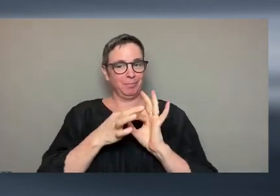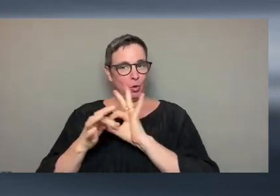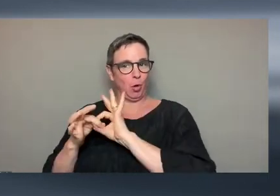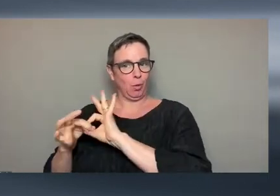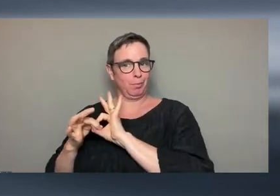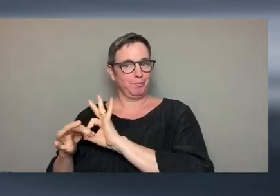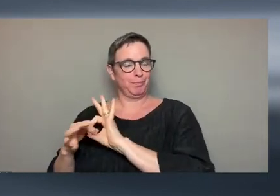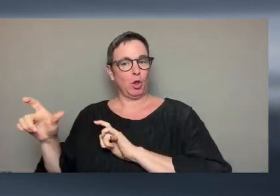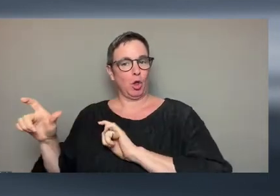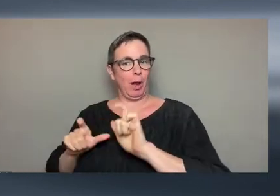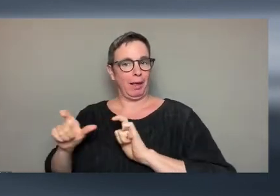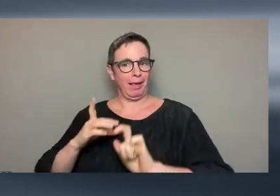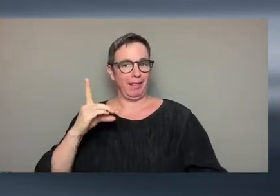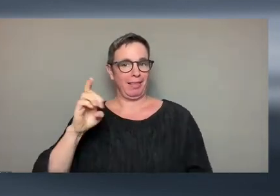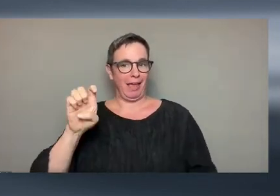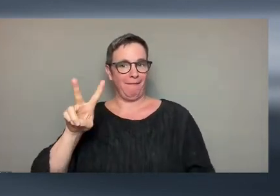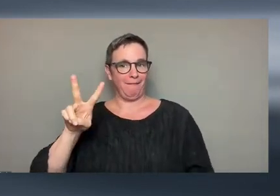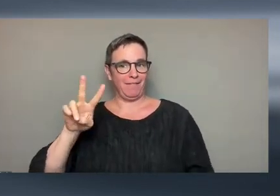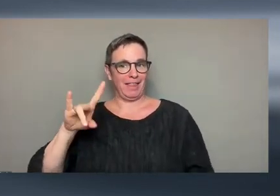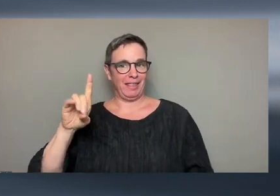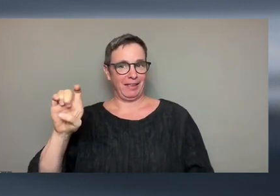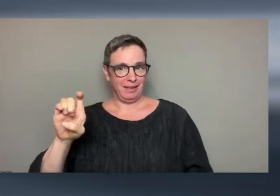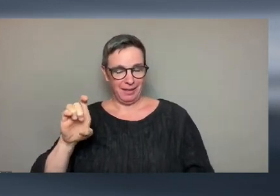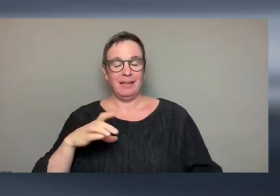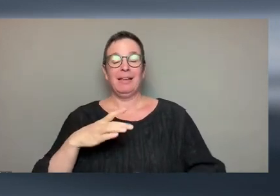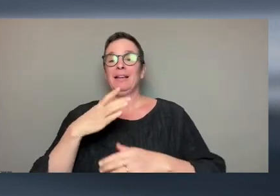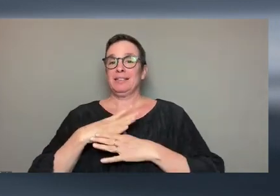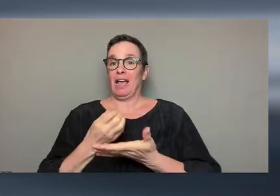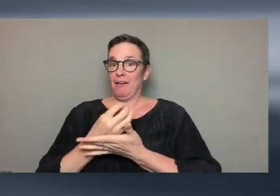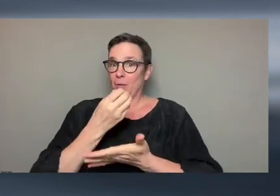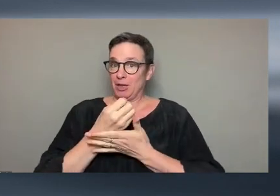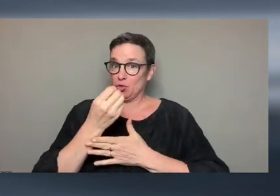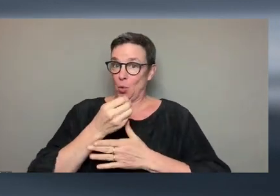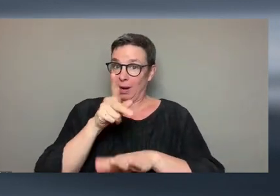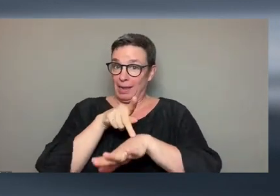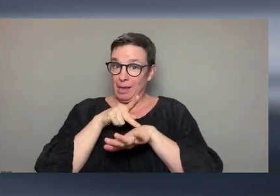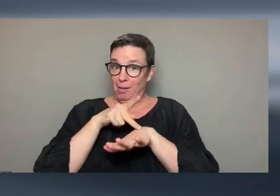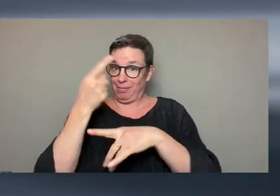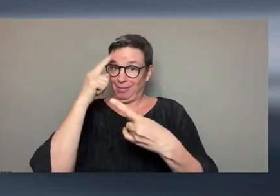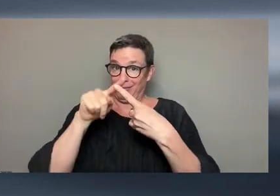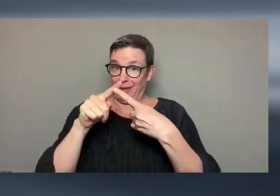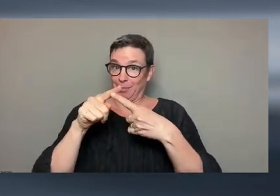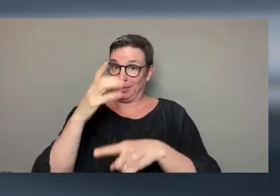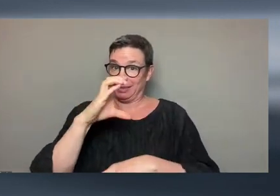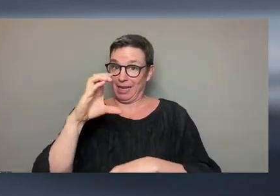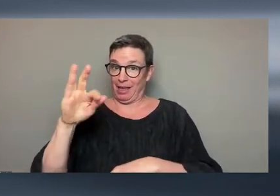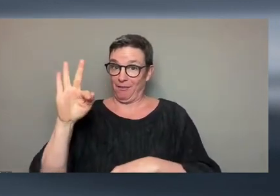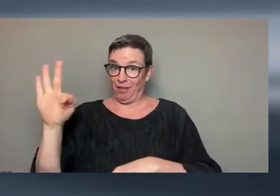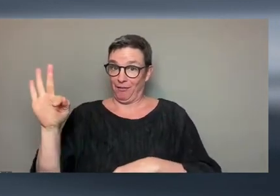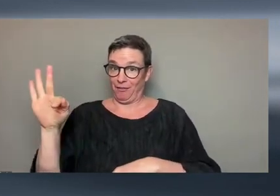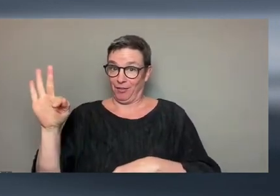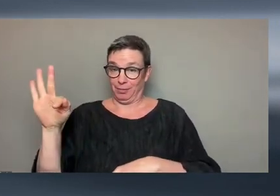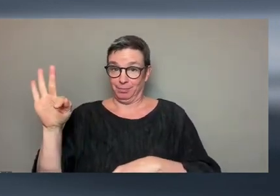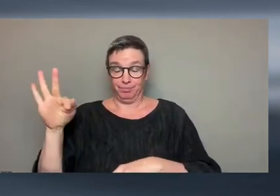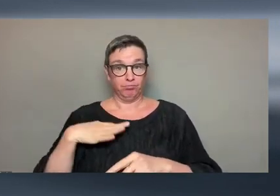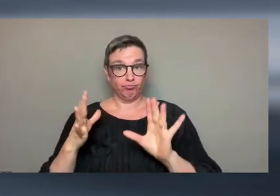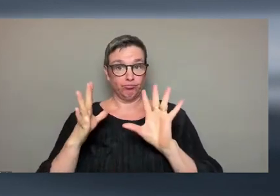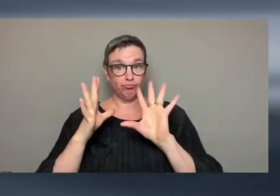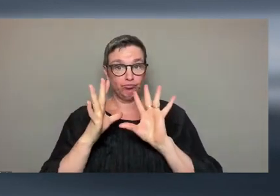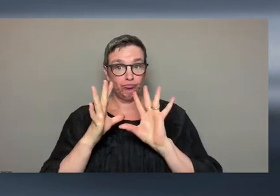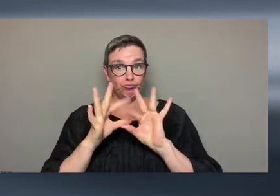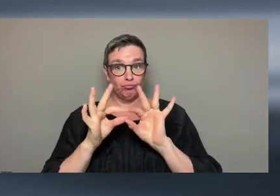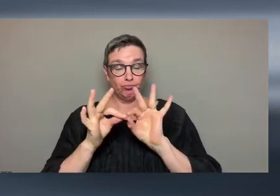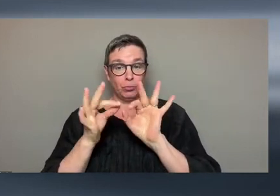un aperçu de l'information clientèle au CFF, puis nous vous expliquerons notre solution